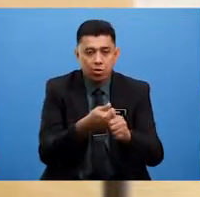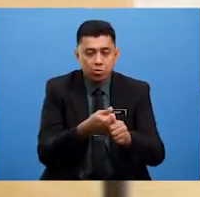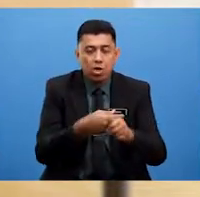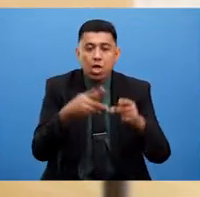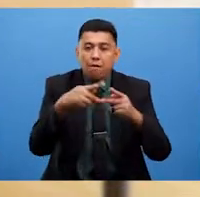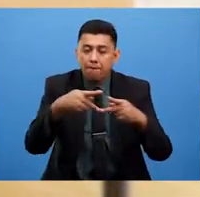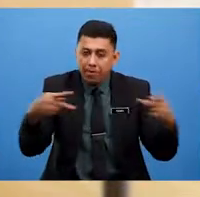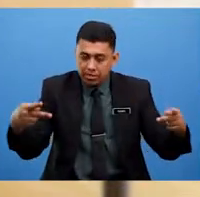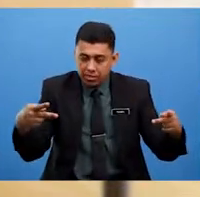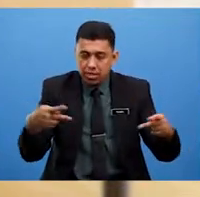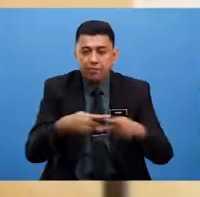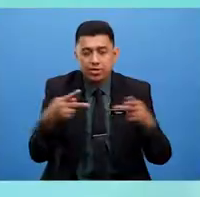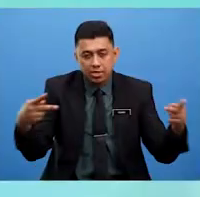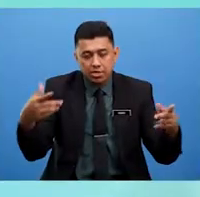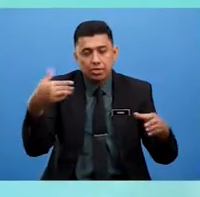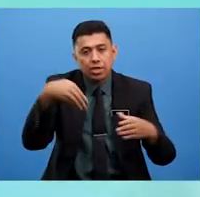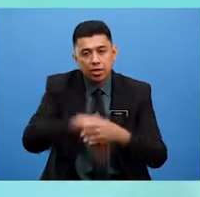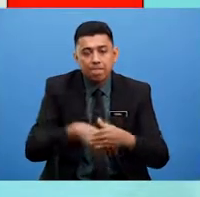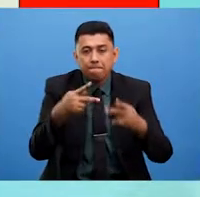fasa-fasa dalam periodisasi latihan.